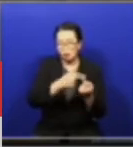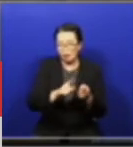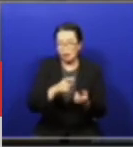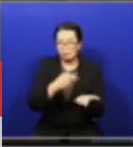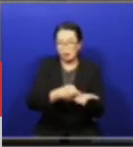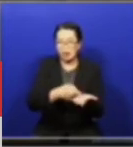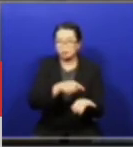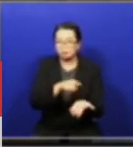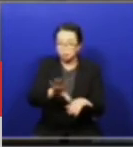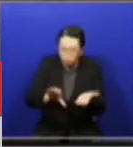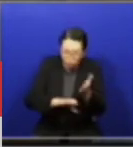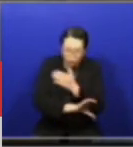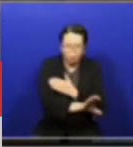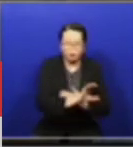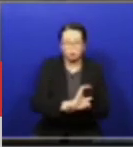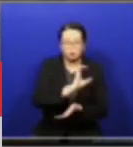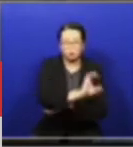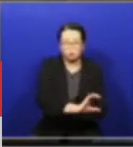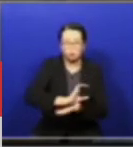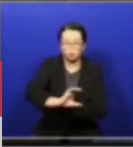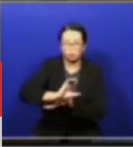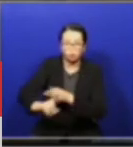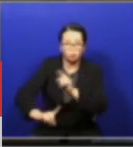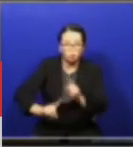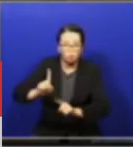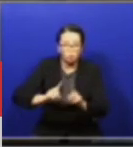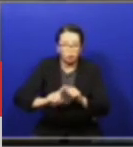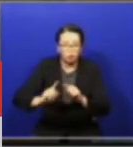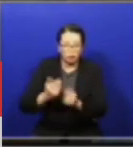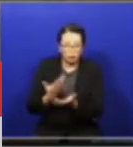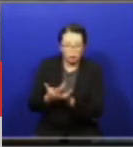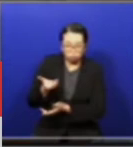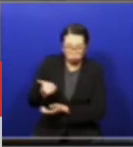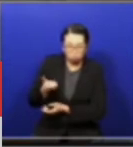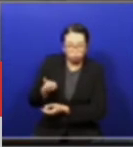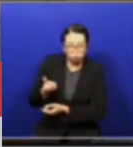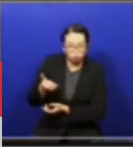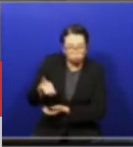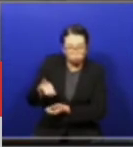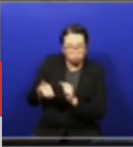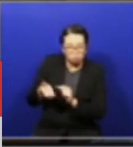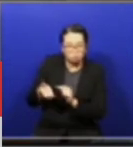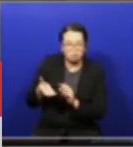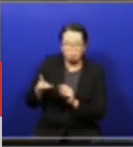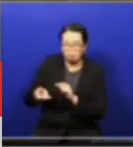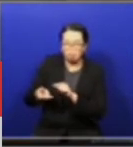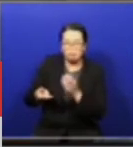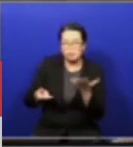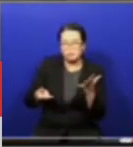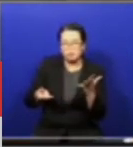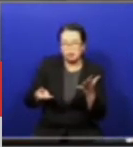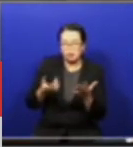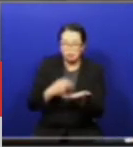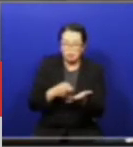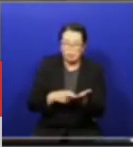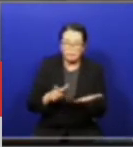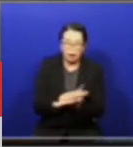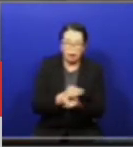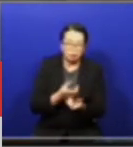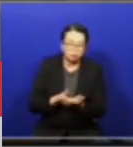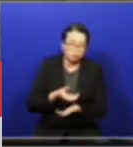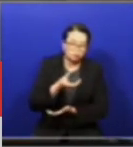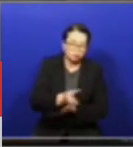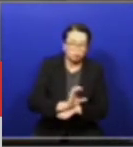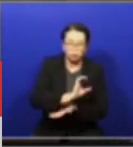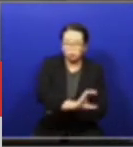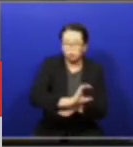วันมันต้องรายงานทีแล้วว่าตลาดดัชนีดาวโจนส์หางเสงเปิดตลาดนิเคอิเขาว่าไงกันไอ้นี่1ปีครับเอาเงินกองทุนประกันสังคมไปลงทุนค่อยไปรายง